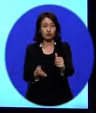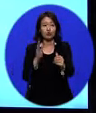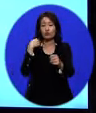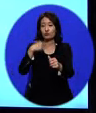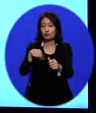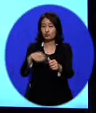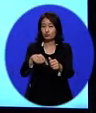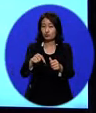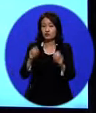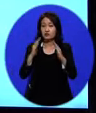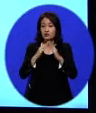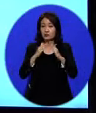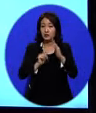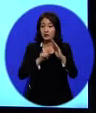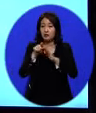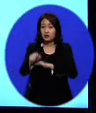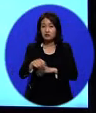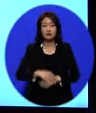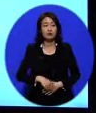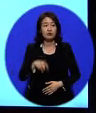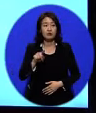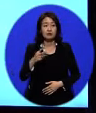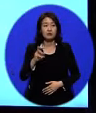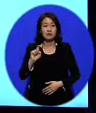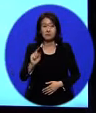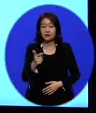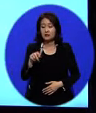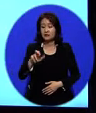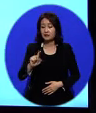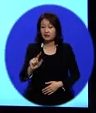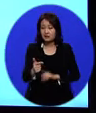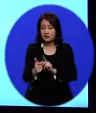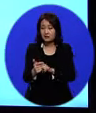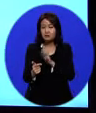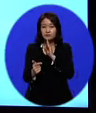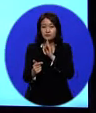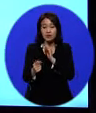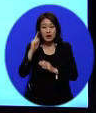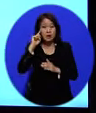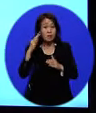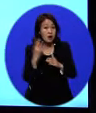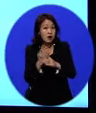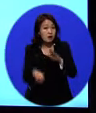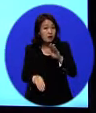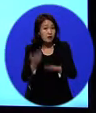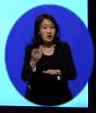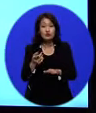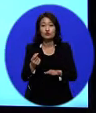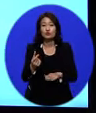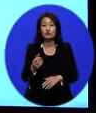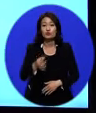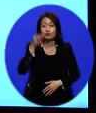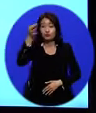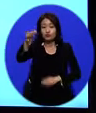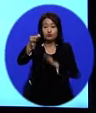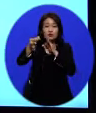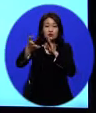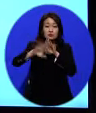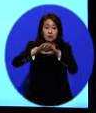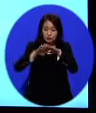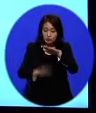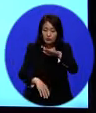학습을. 집에 가서 오늘 당장에 살만칸 쳐보세요. 그러면 정말 박사학위 이상의 것은 돈을 조금 이렇게 지불하지만 그